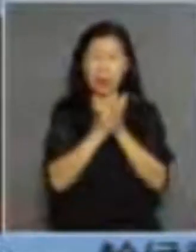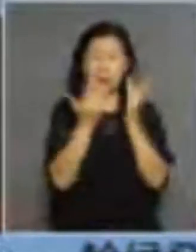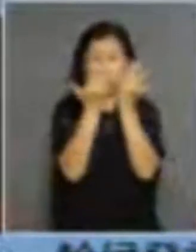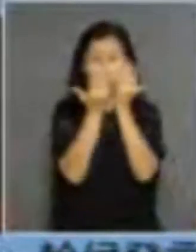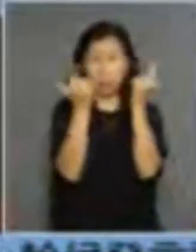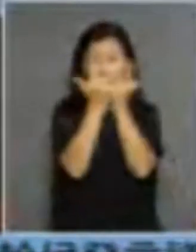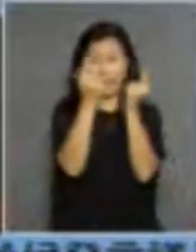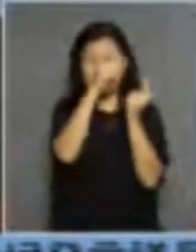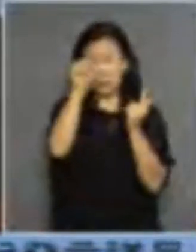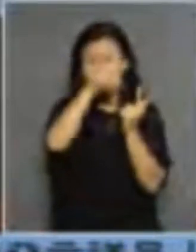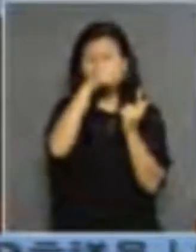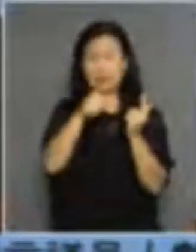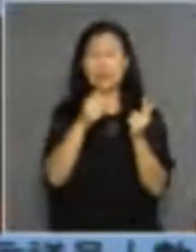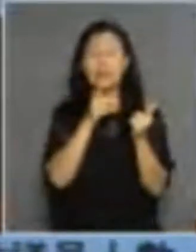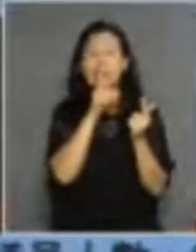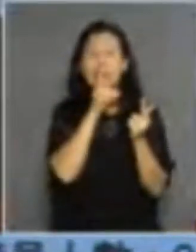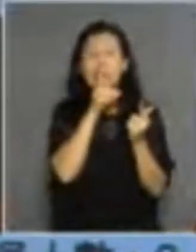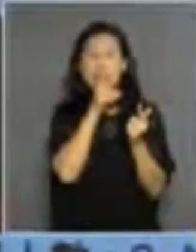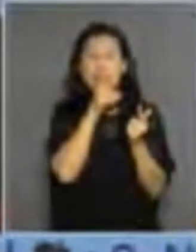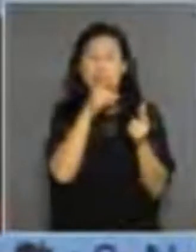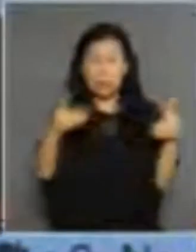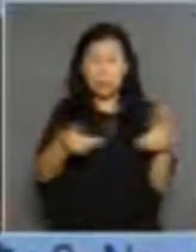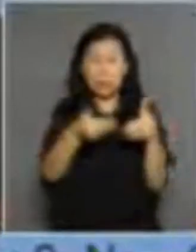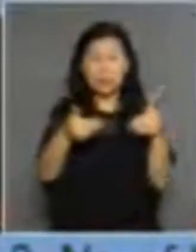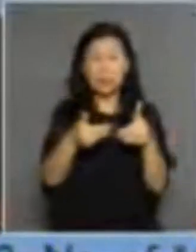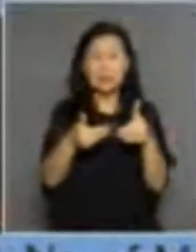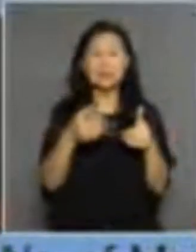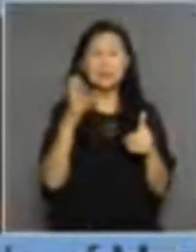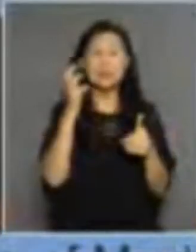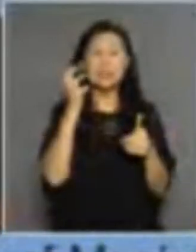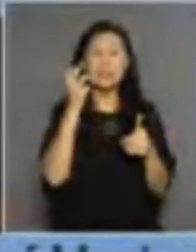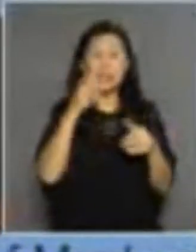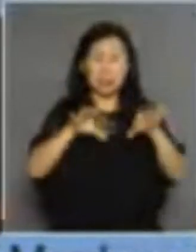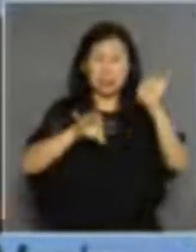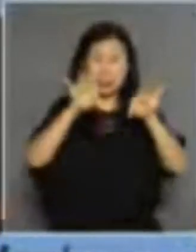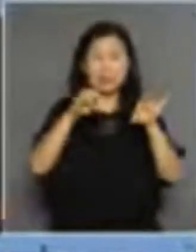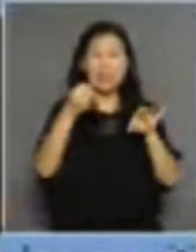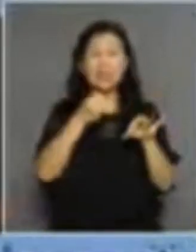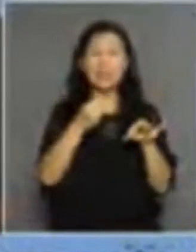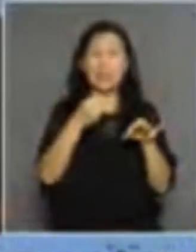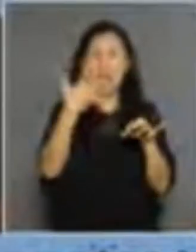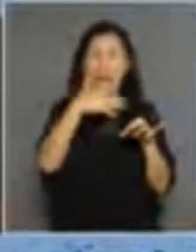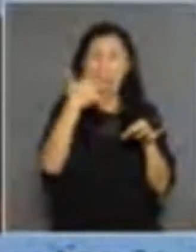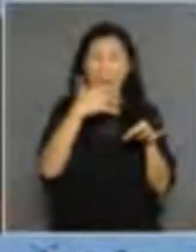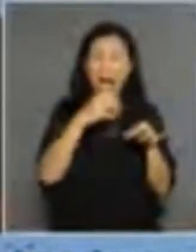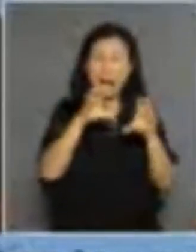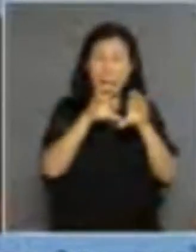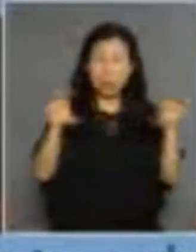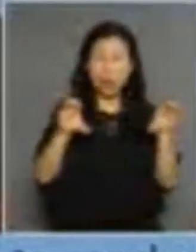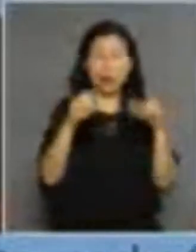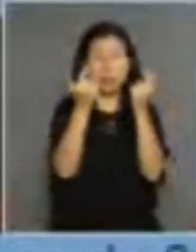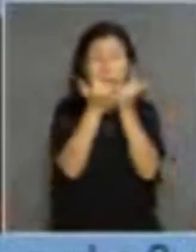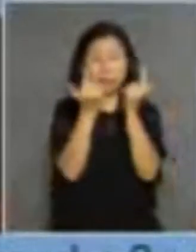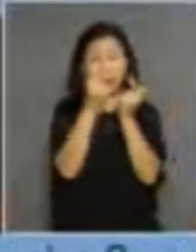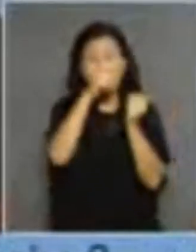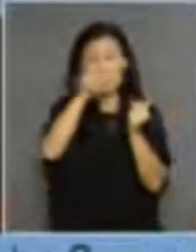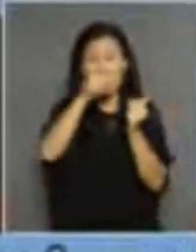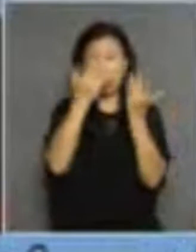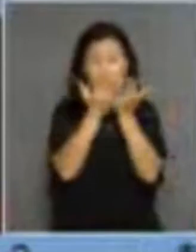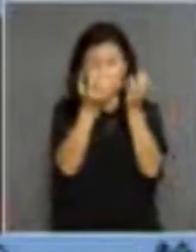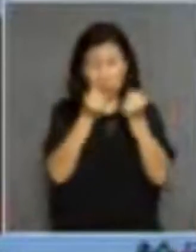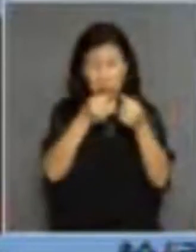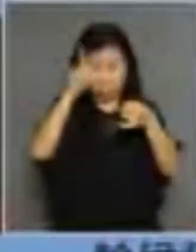日阿媽整咗50斤鹹蘿蔔俾佢，每日一盒食鹹蘿蔔喺北大嗰度讀書成才。而家我